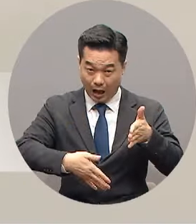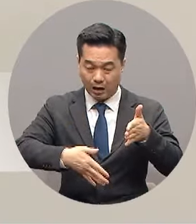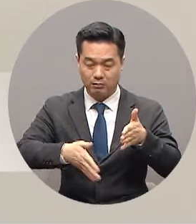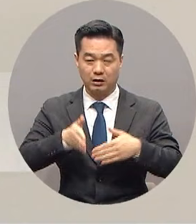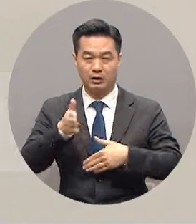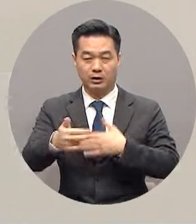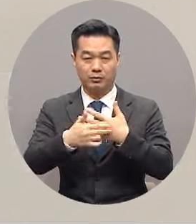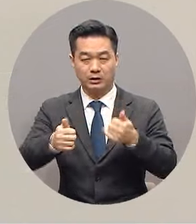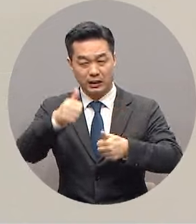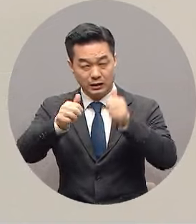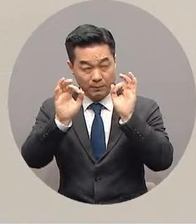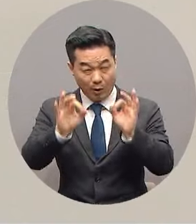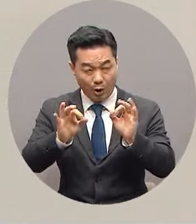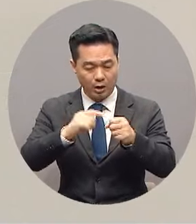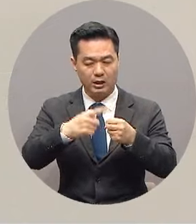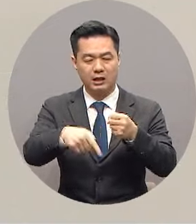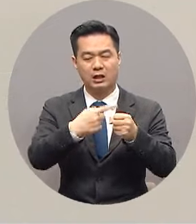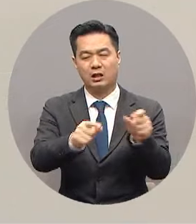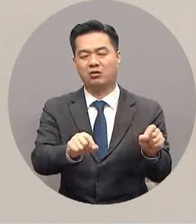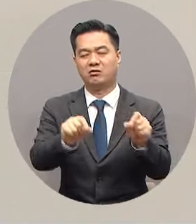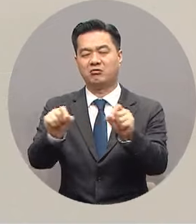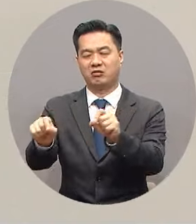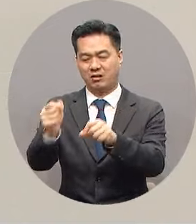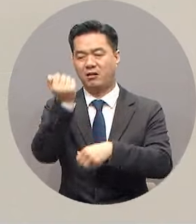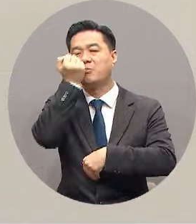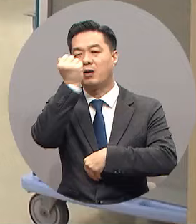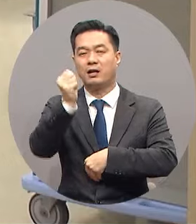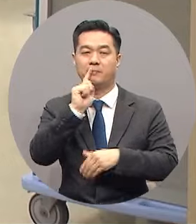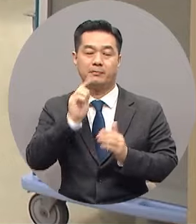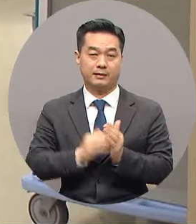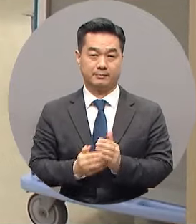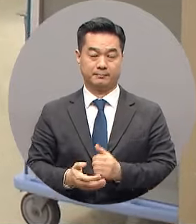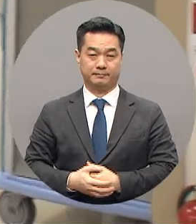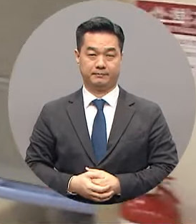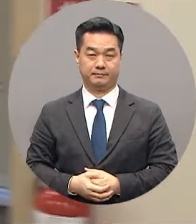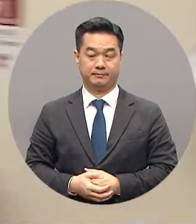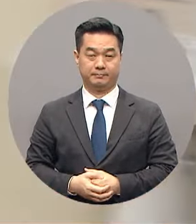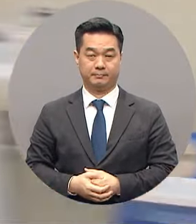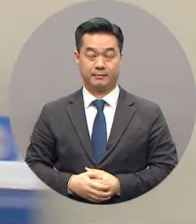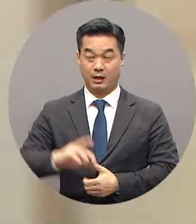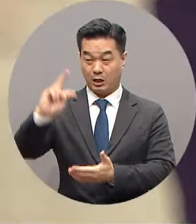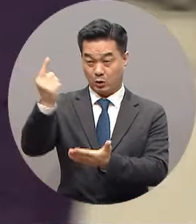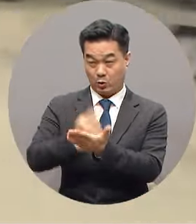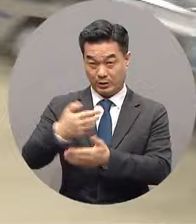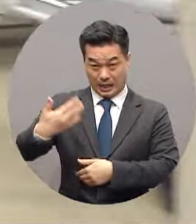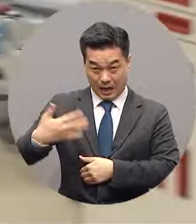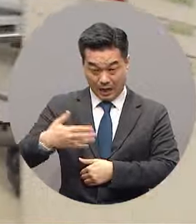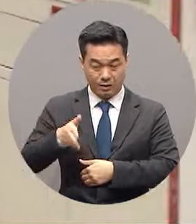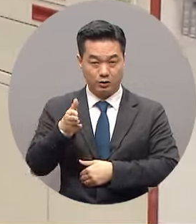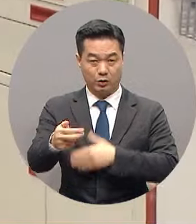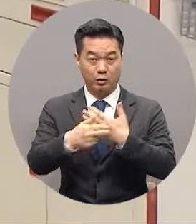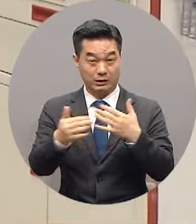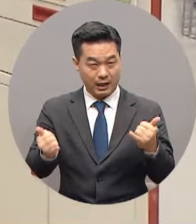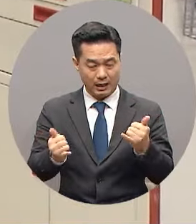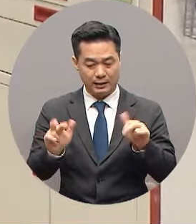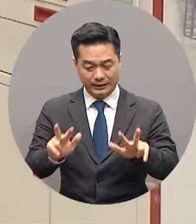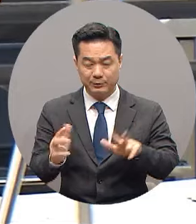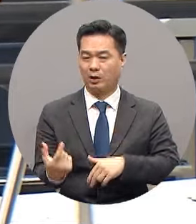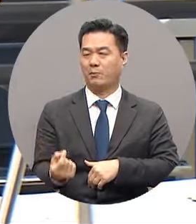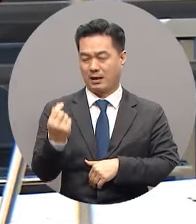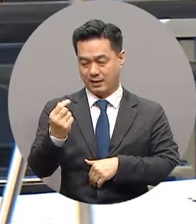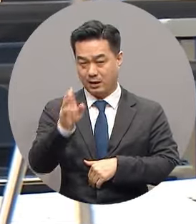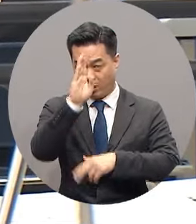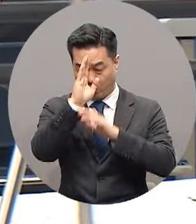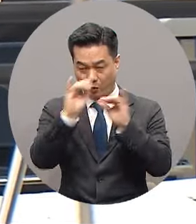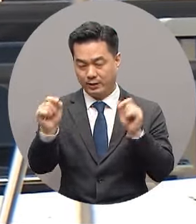자격 취득도 1년 이상 늦춰질 것이라고 강조했습니다. 이에 복귀하지 않은 전공의들에게 지금이라도 빨리 환자